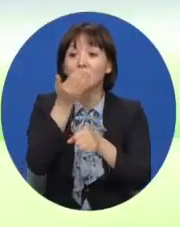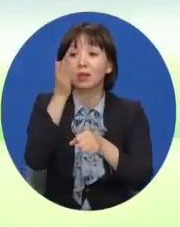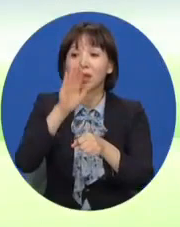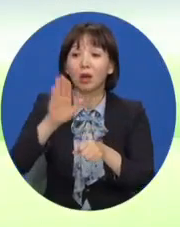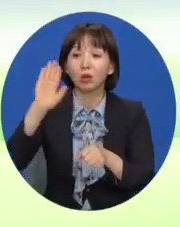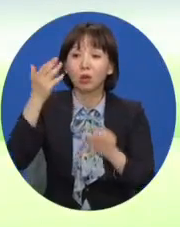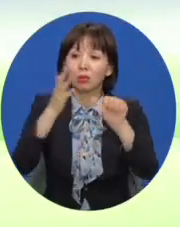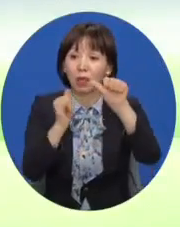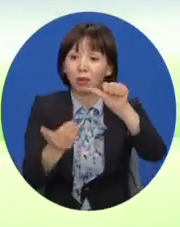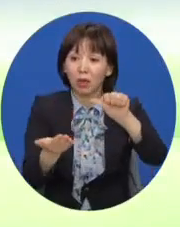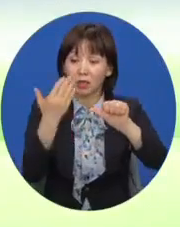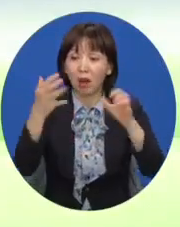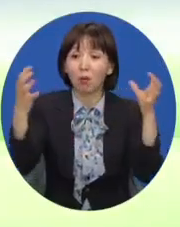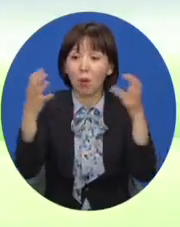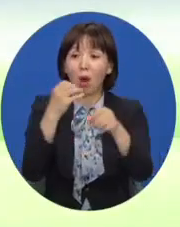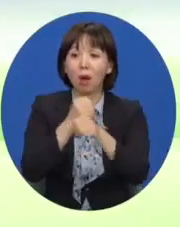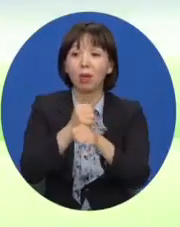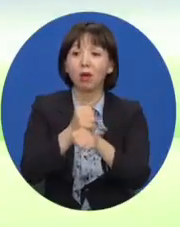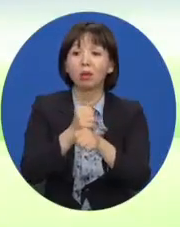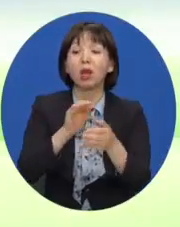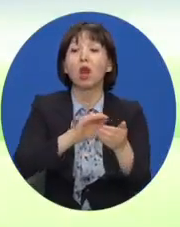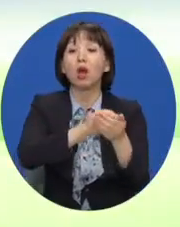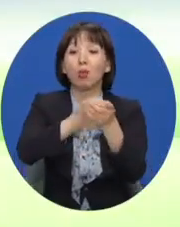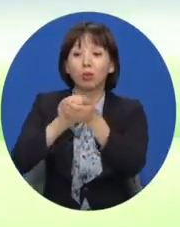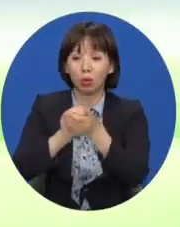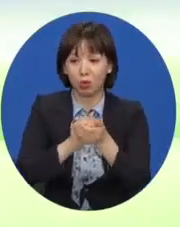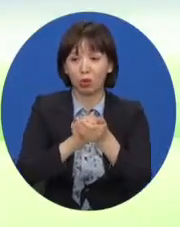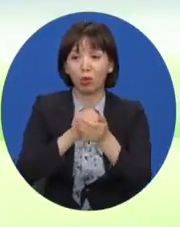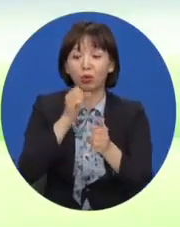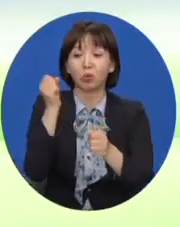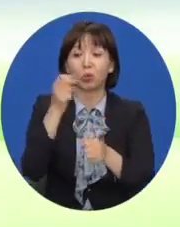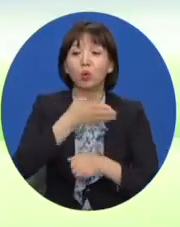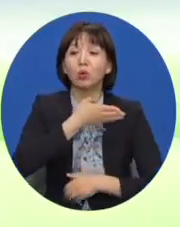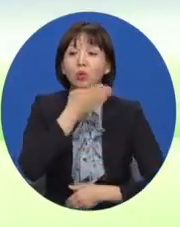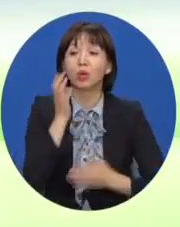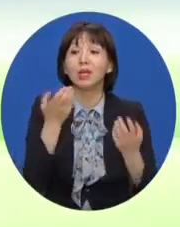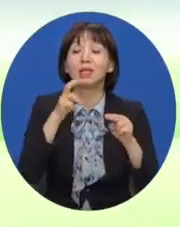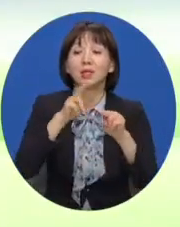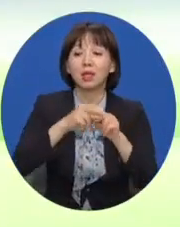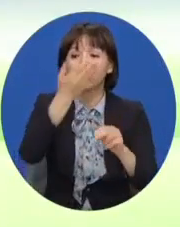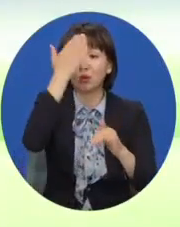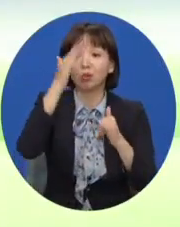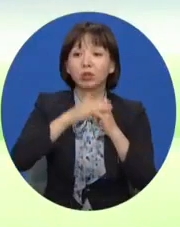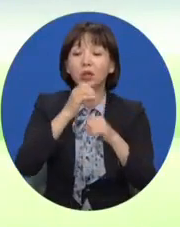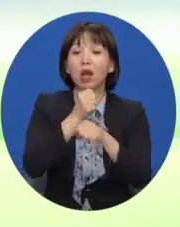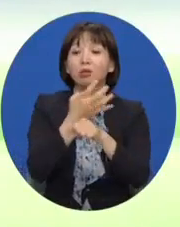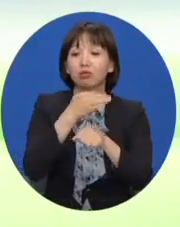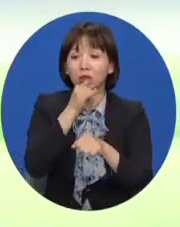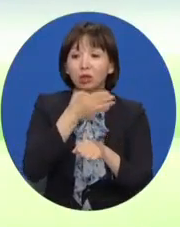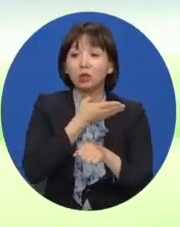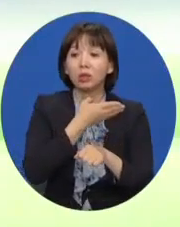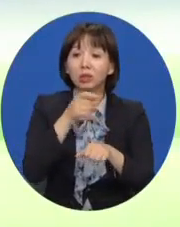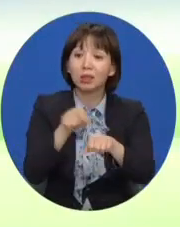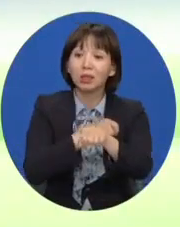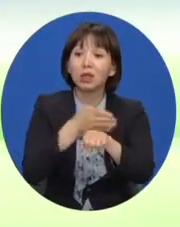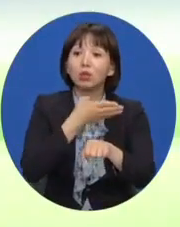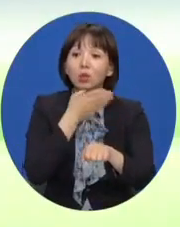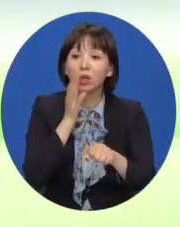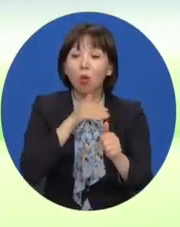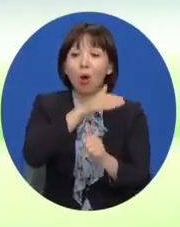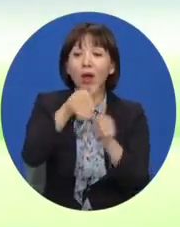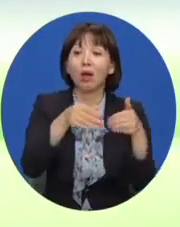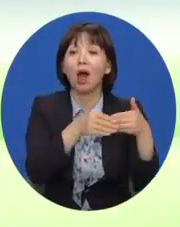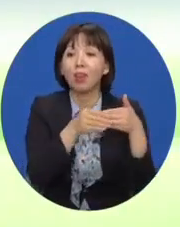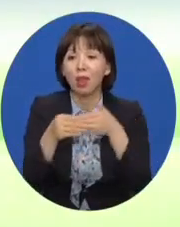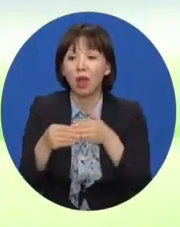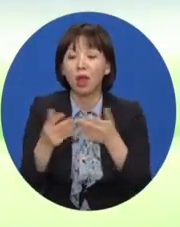모이면 할 수 있는 협동조합 이런 것들 만들고 또 노인 일자리 또 젊은 청년이 할 수 있는 특히 노인들은 환경 안내원